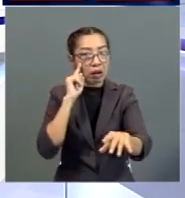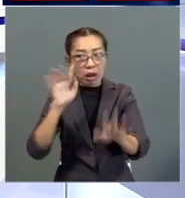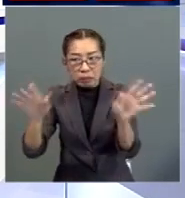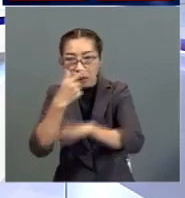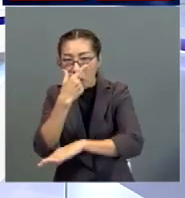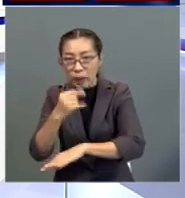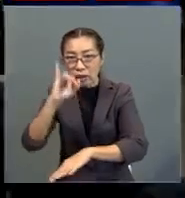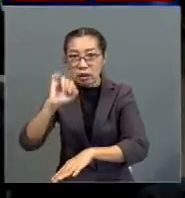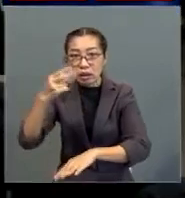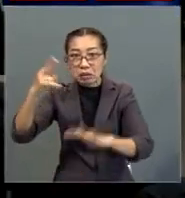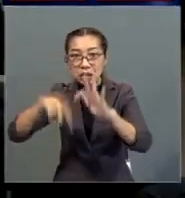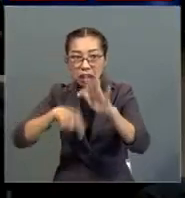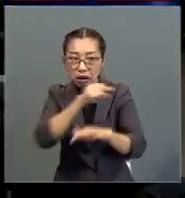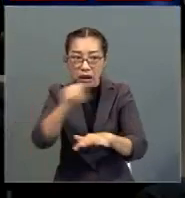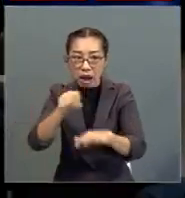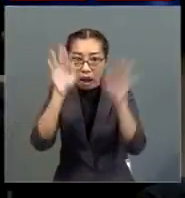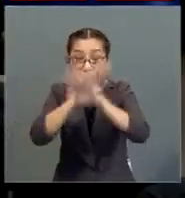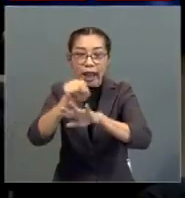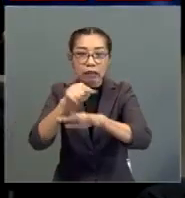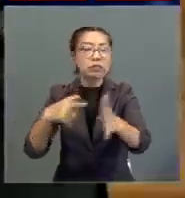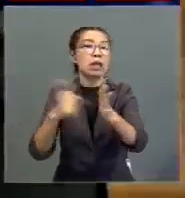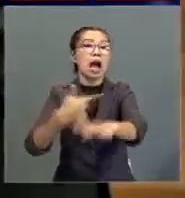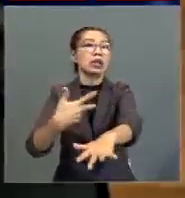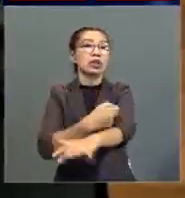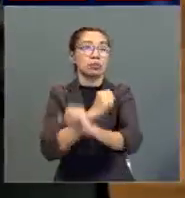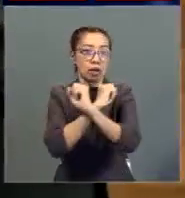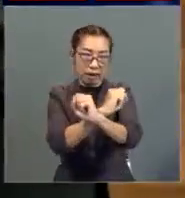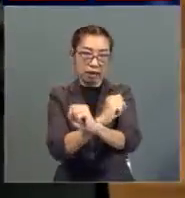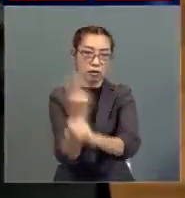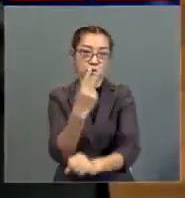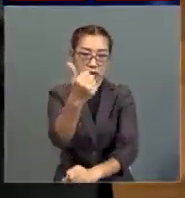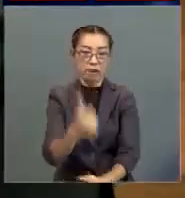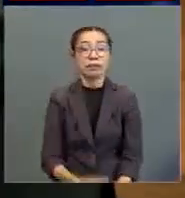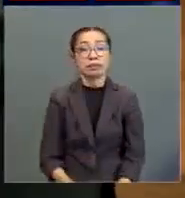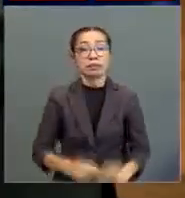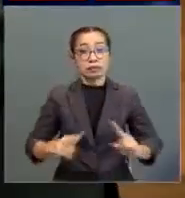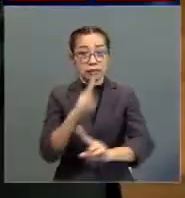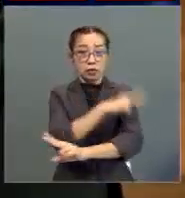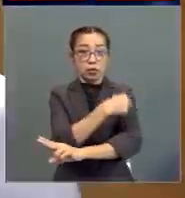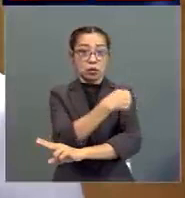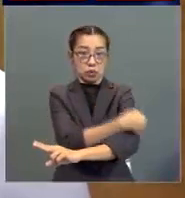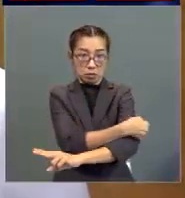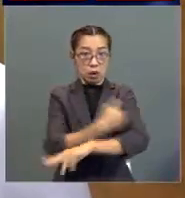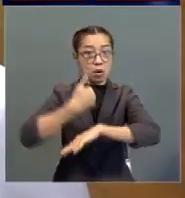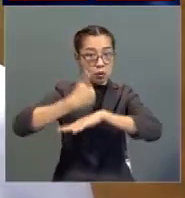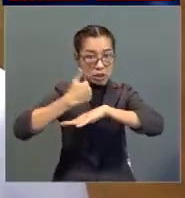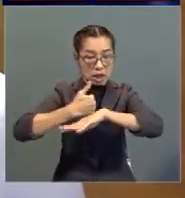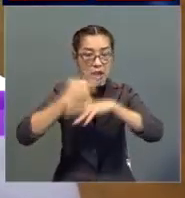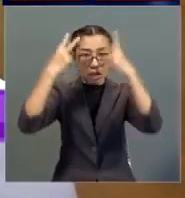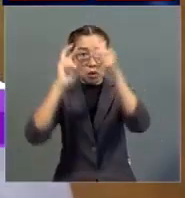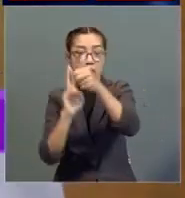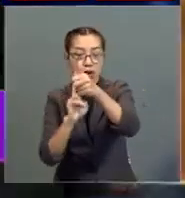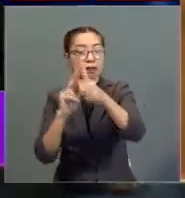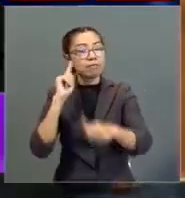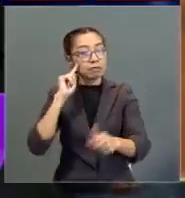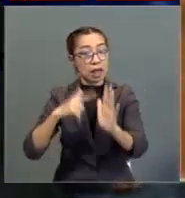ล้ายกับไข้หวัดใหญ่ซึ่งวันนี้ค่ะนายอนุทินชาญวีรกูลรองนายกรัฐมนตรีและรัฐมนตรีว่าการกระทรวงสาธารณสุขมอบ